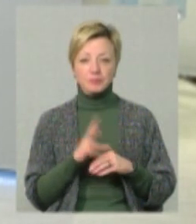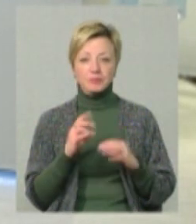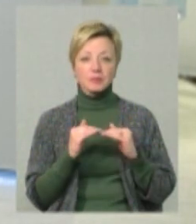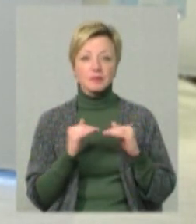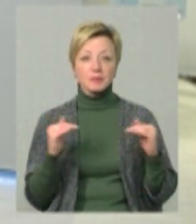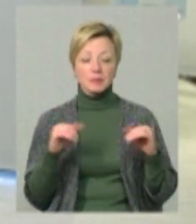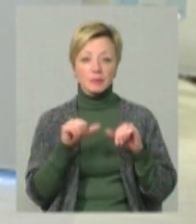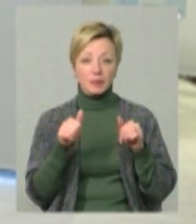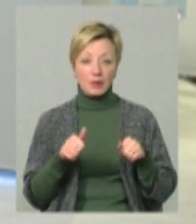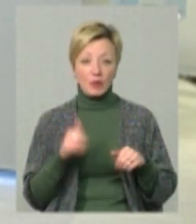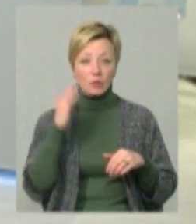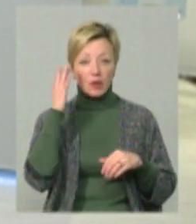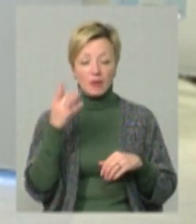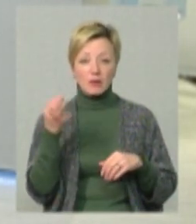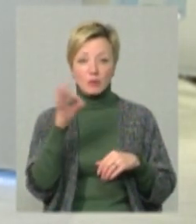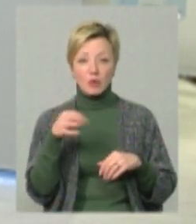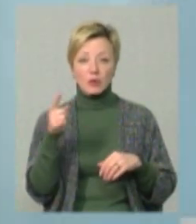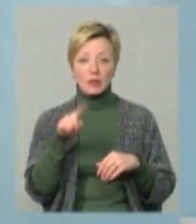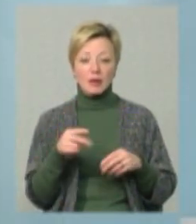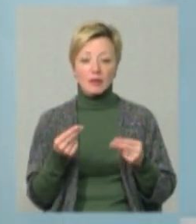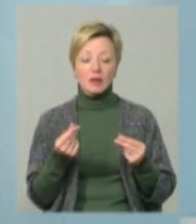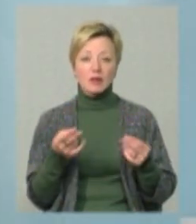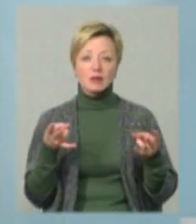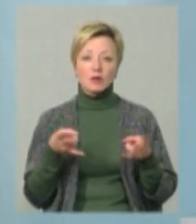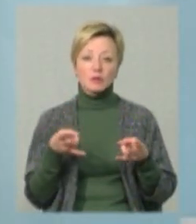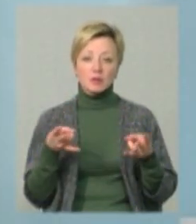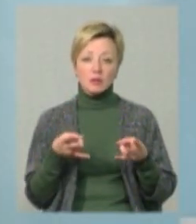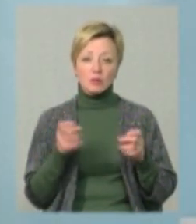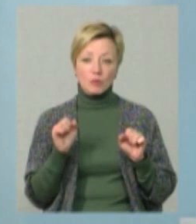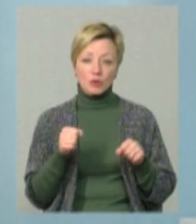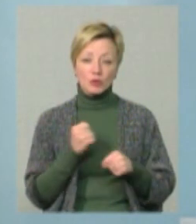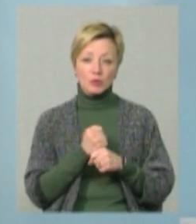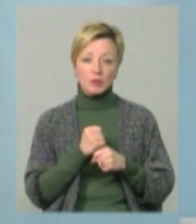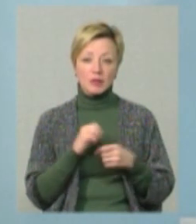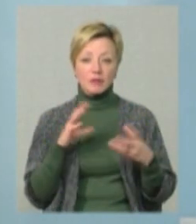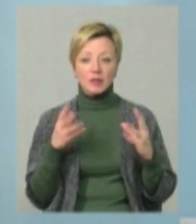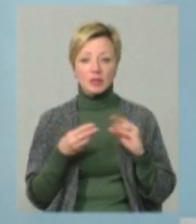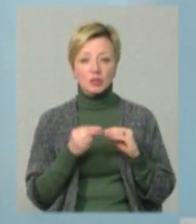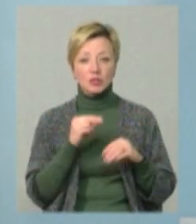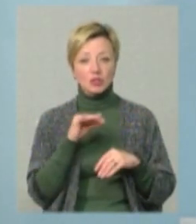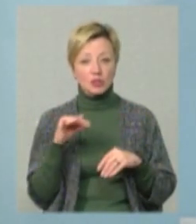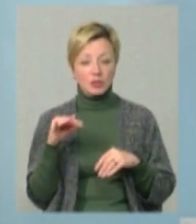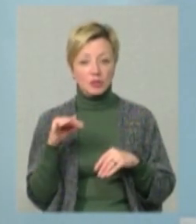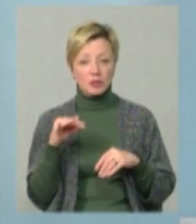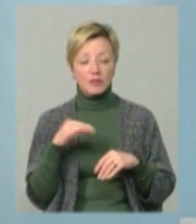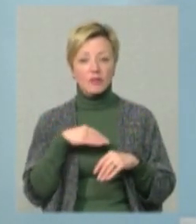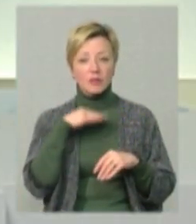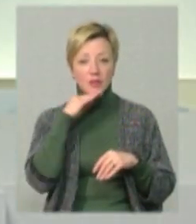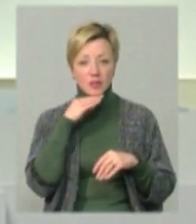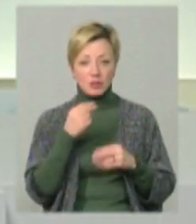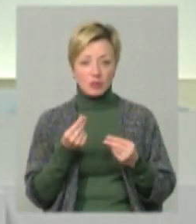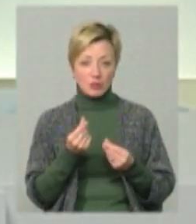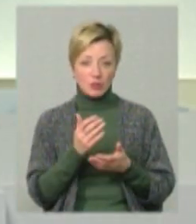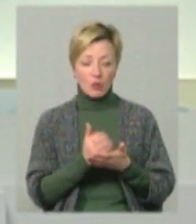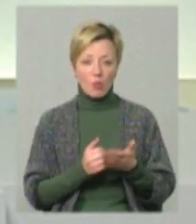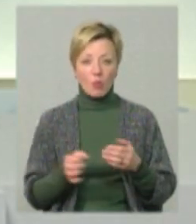етапі формування от уявлень про те, які фінанси можуть знадобитися, можна зробити висновок, чи взагалі вистачить